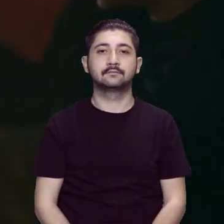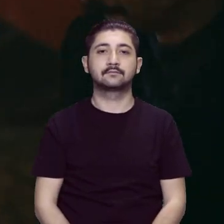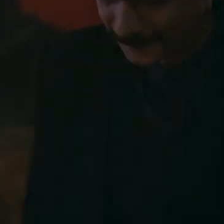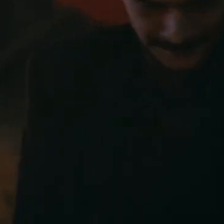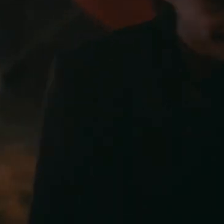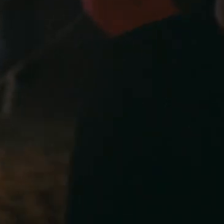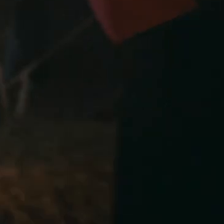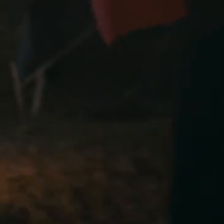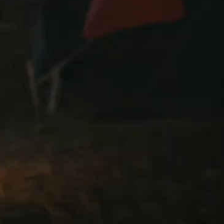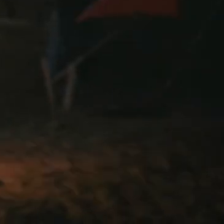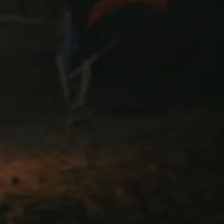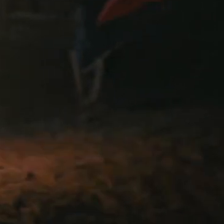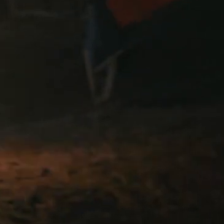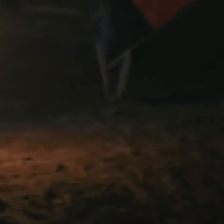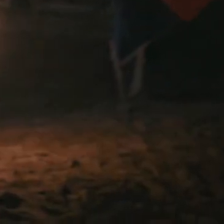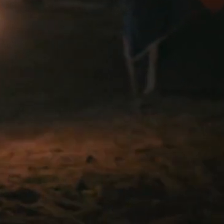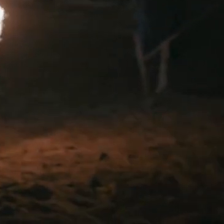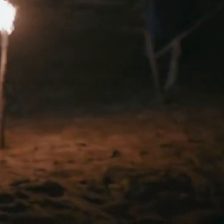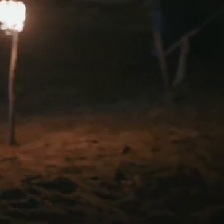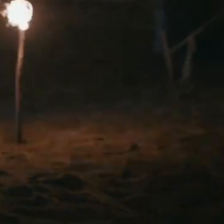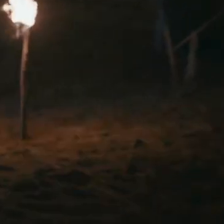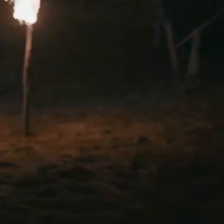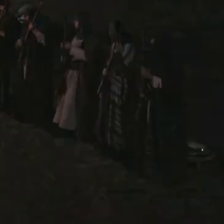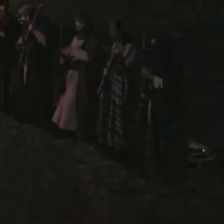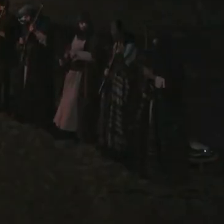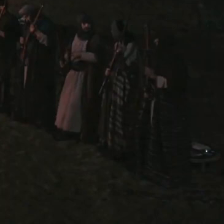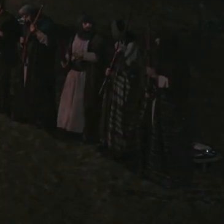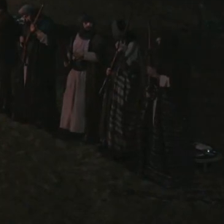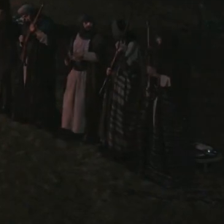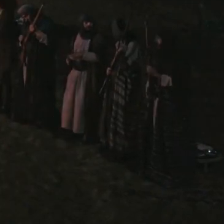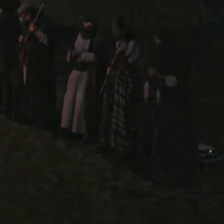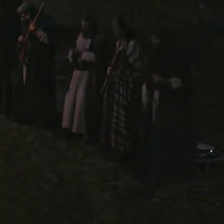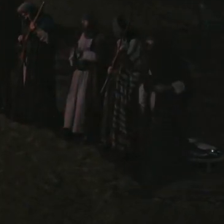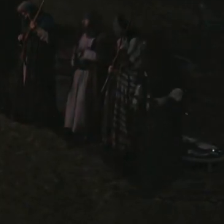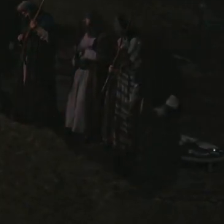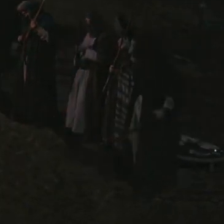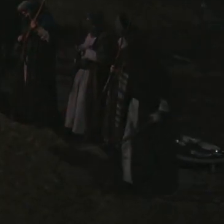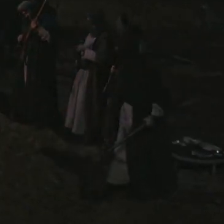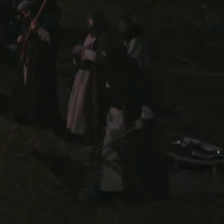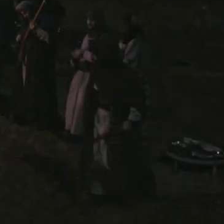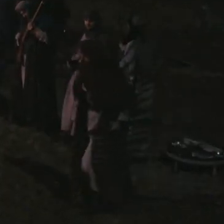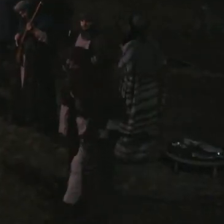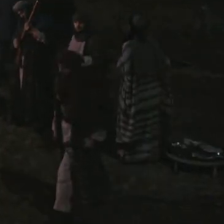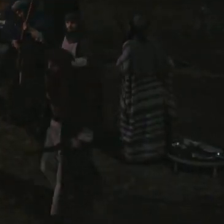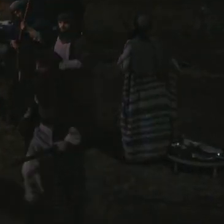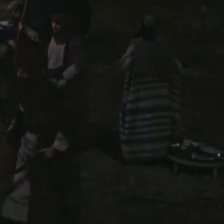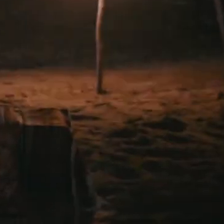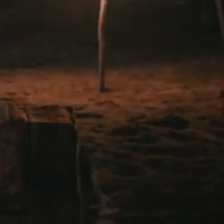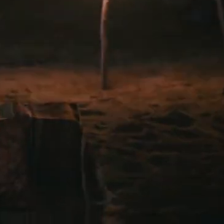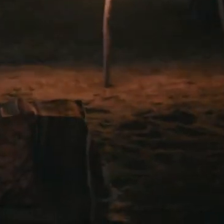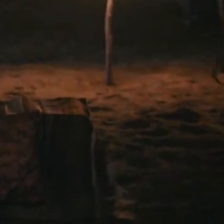Ali bir yer sofrasının başındaki sedirde oturan gelinle damada şöyle bir bakıp hareketlendi.